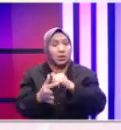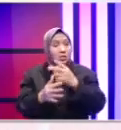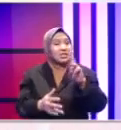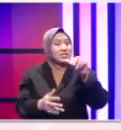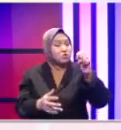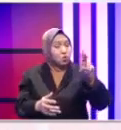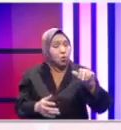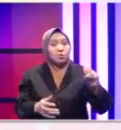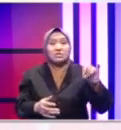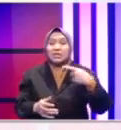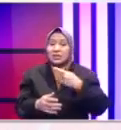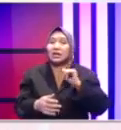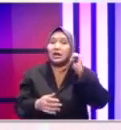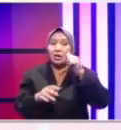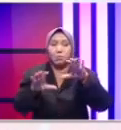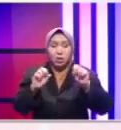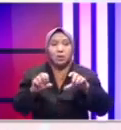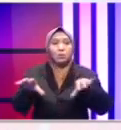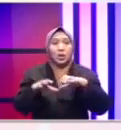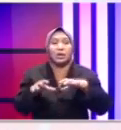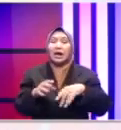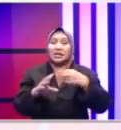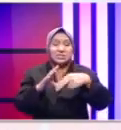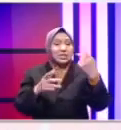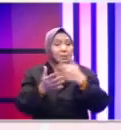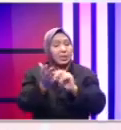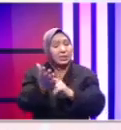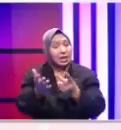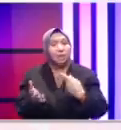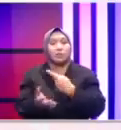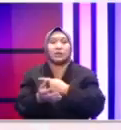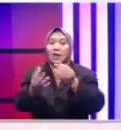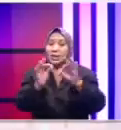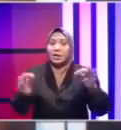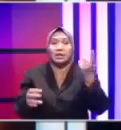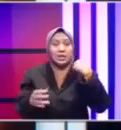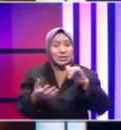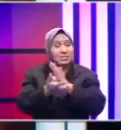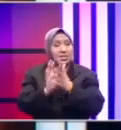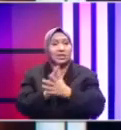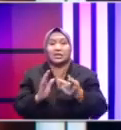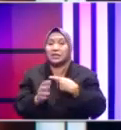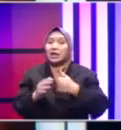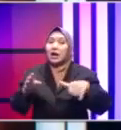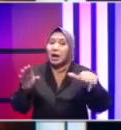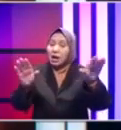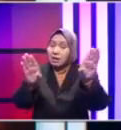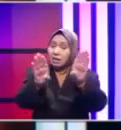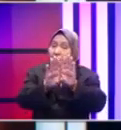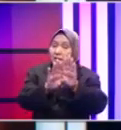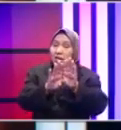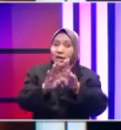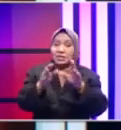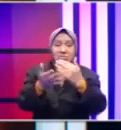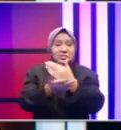resolusi-resolusi yang kita boleh laksanakan hasil daripada tadabbur kita kepada ayah ayat tadi ini kita akhirilah assessed